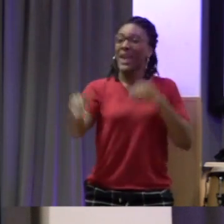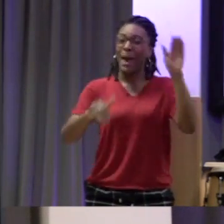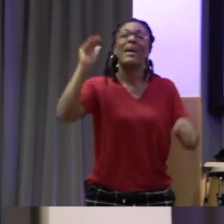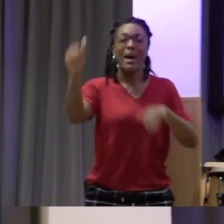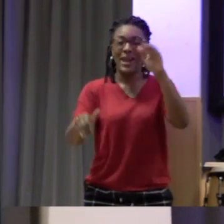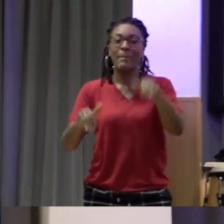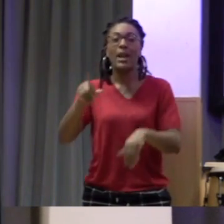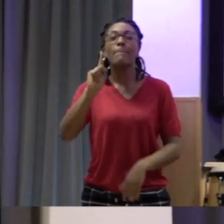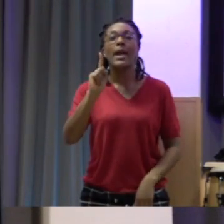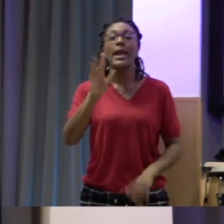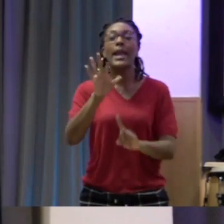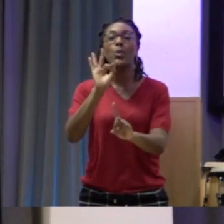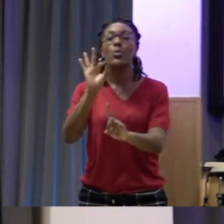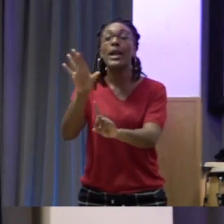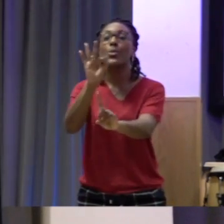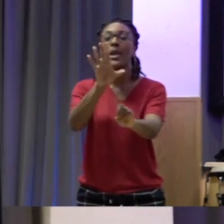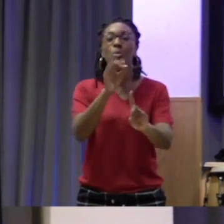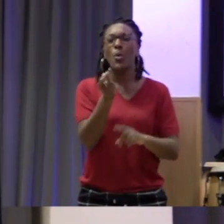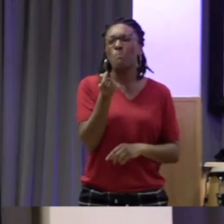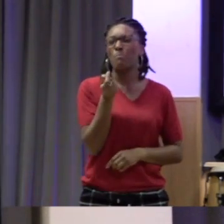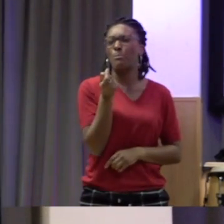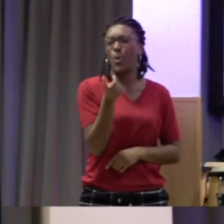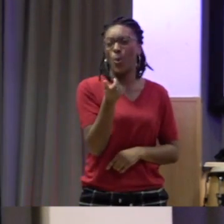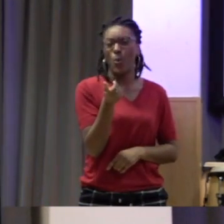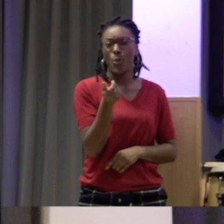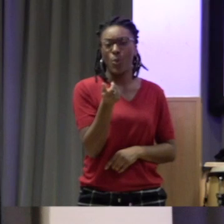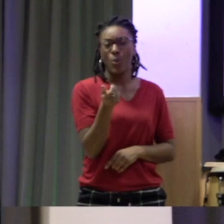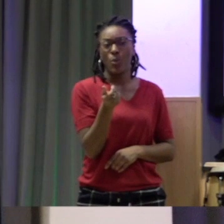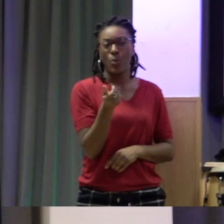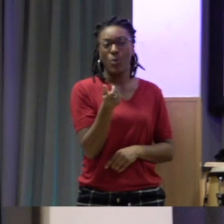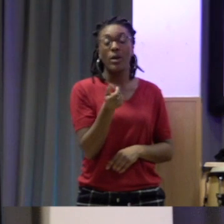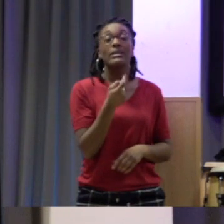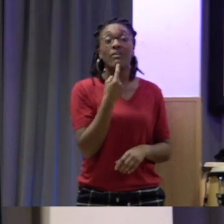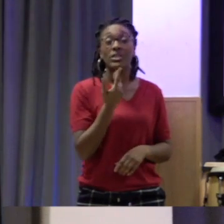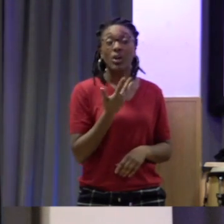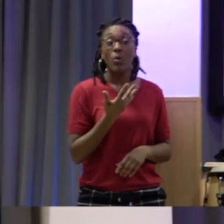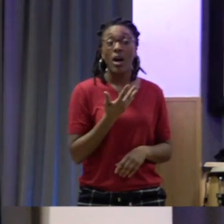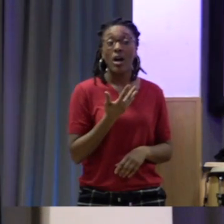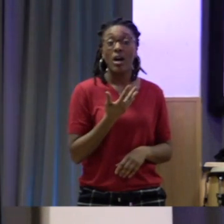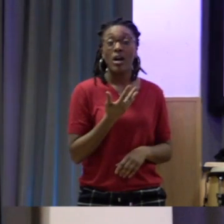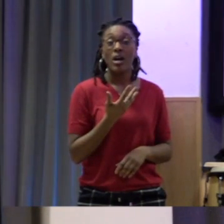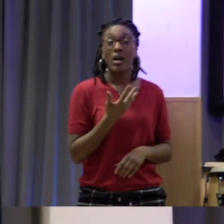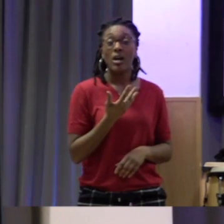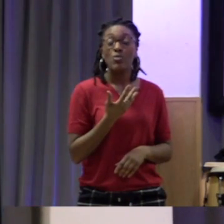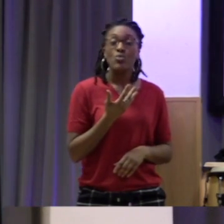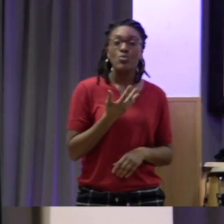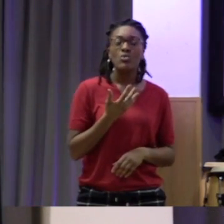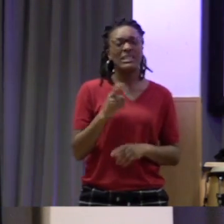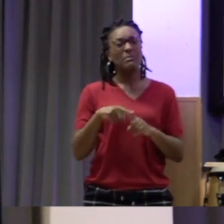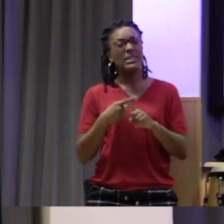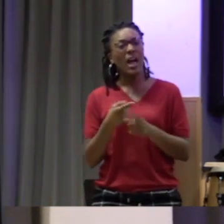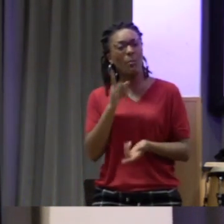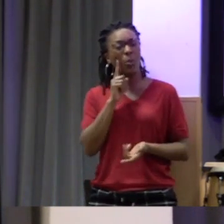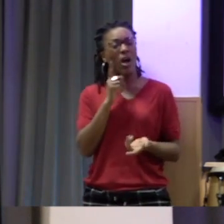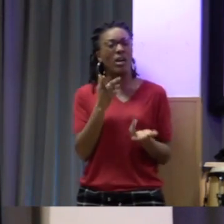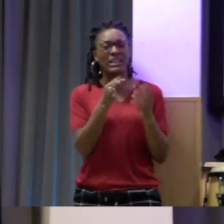peu d'élus. » Logiquement, la conclusion du Seigneur, j'ai l'impression que ça cadre mal avec ce qui vient de